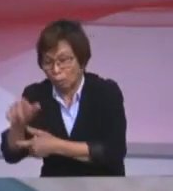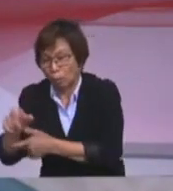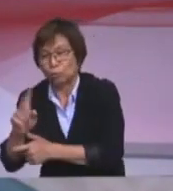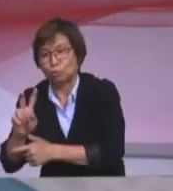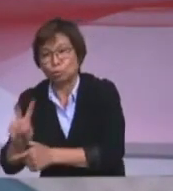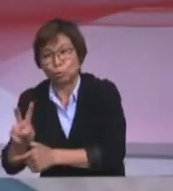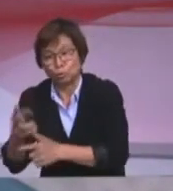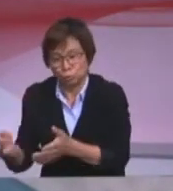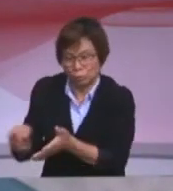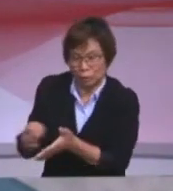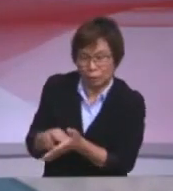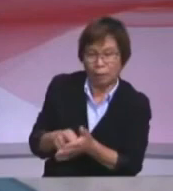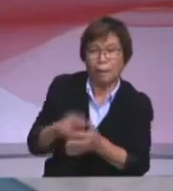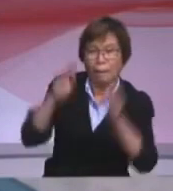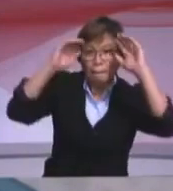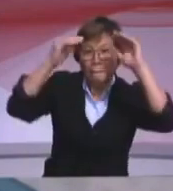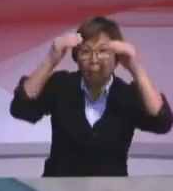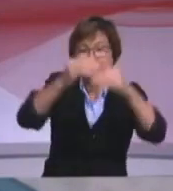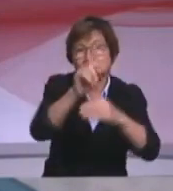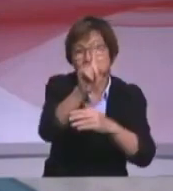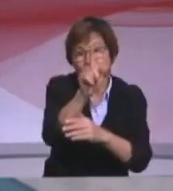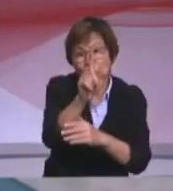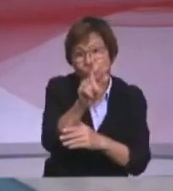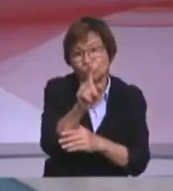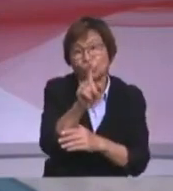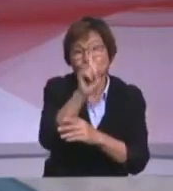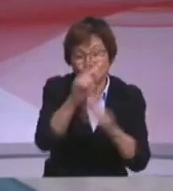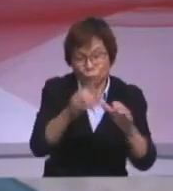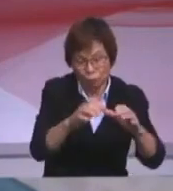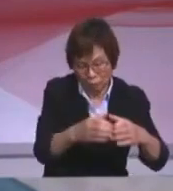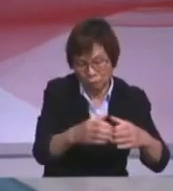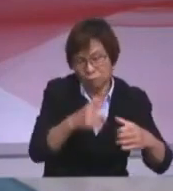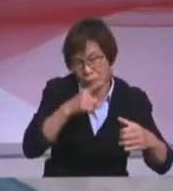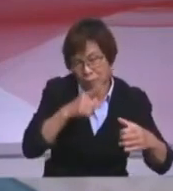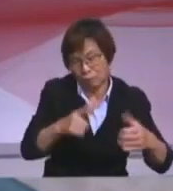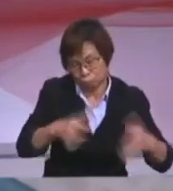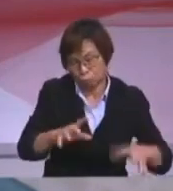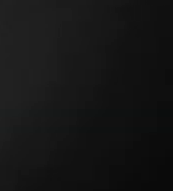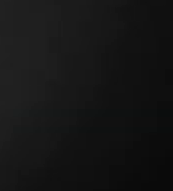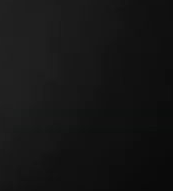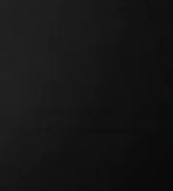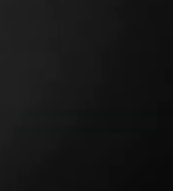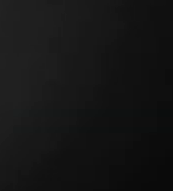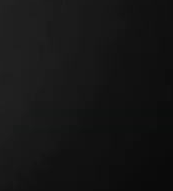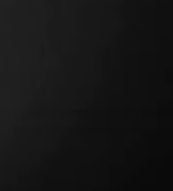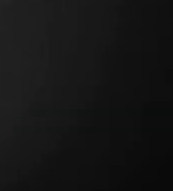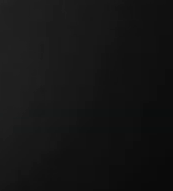dilaporkan. Di Negeri Pahang, 1 kes daripada kluster sedia ada telah dikesan.